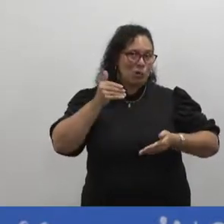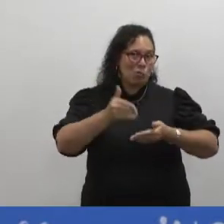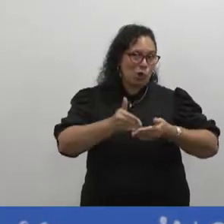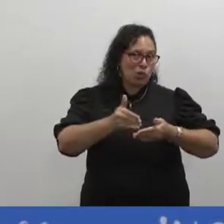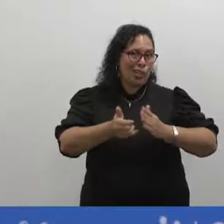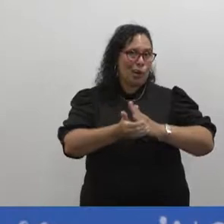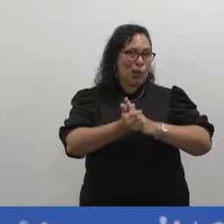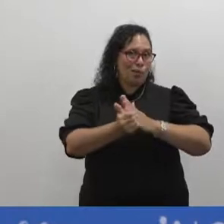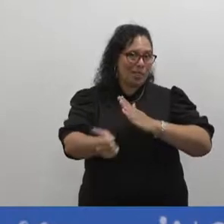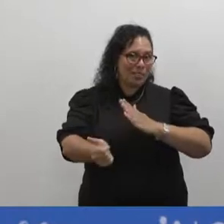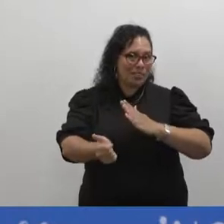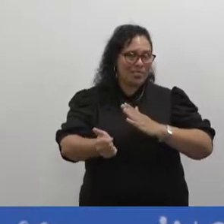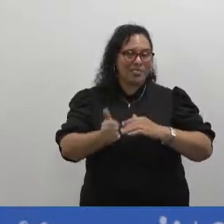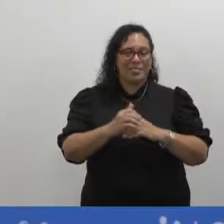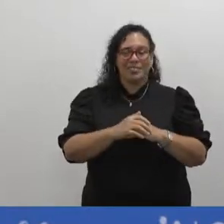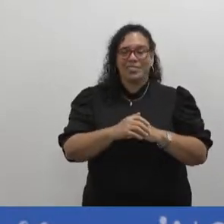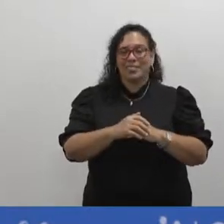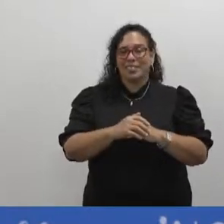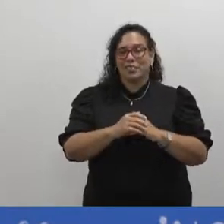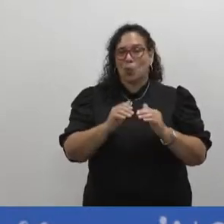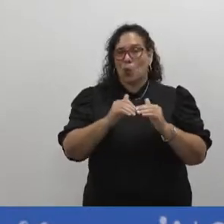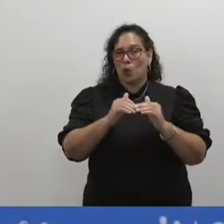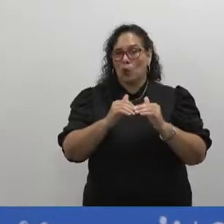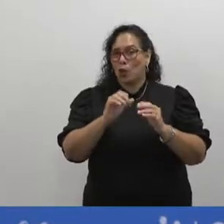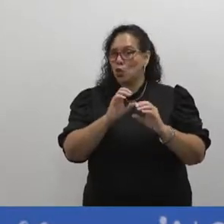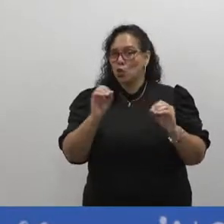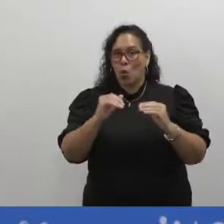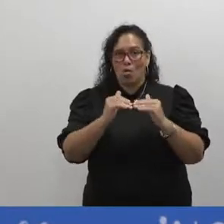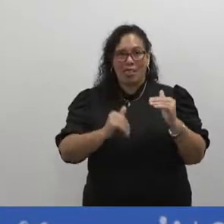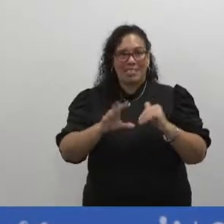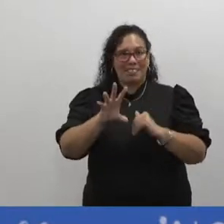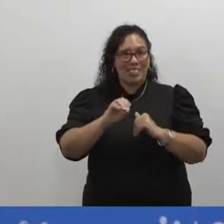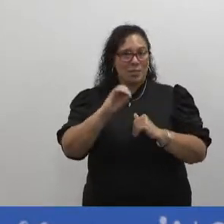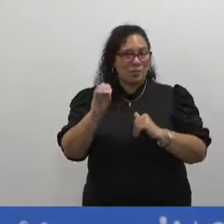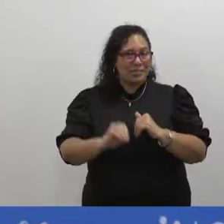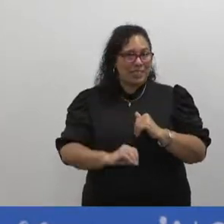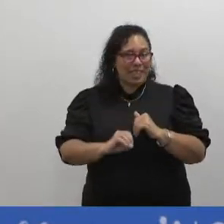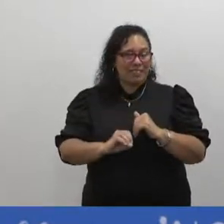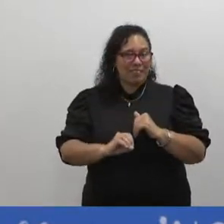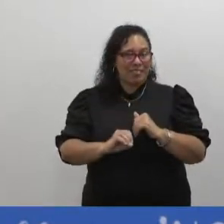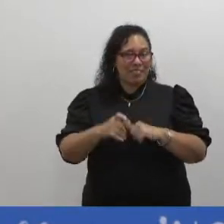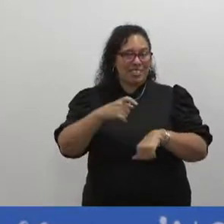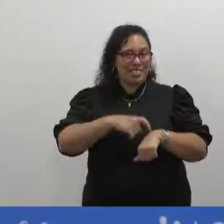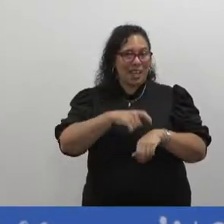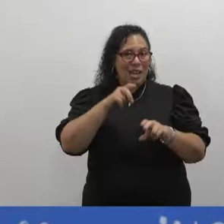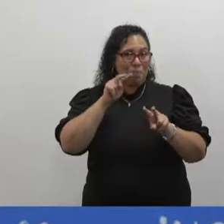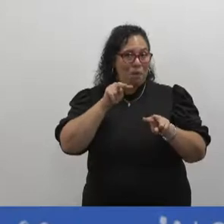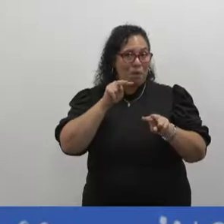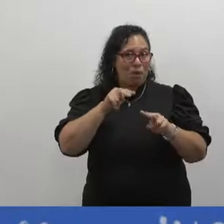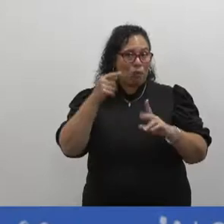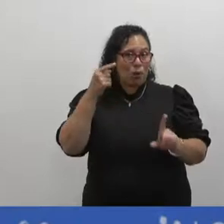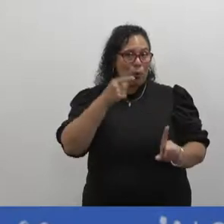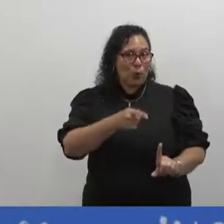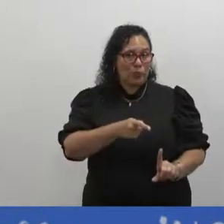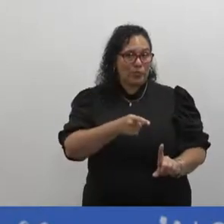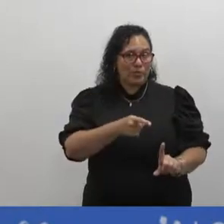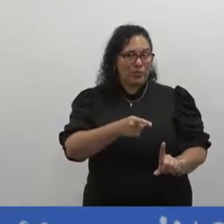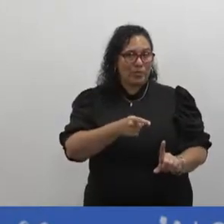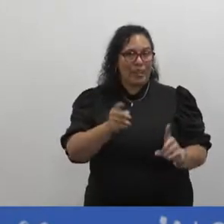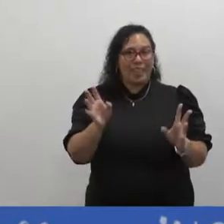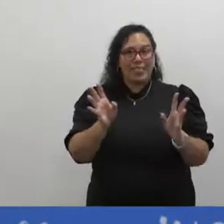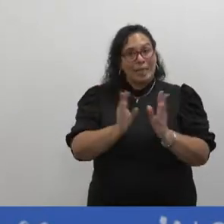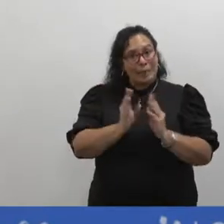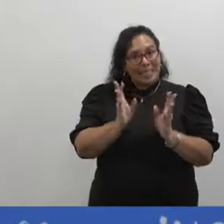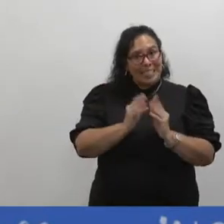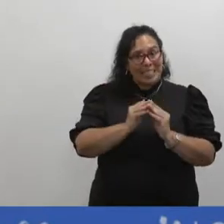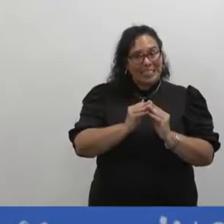Hãy tư đào dương, hãy đưa dương trời thơ, bởi dương bà chung hai, trút bình đất mơ hai, dương trời thơ